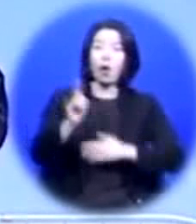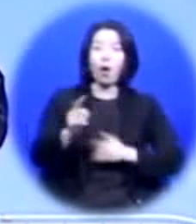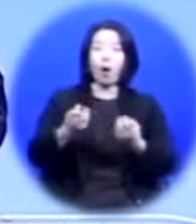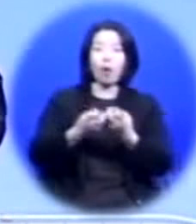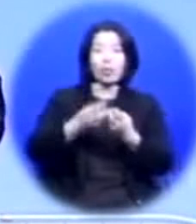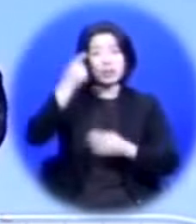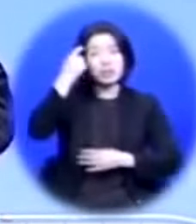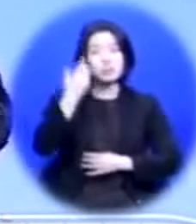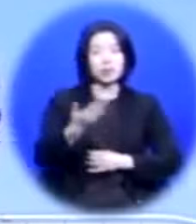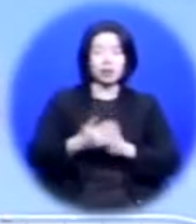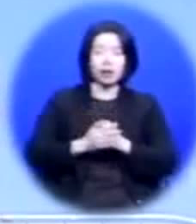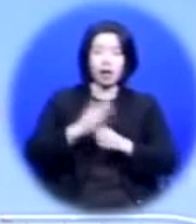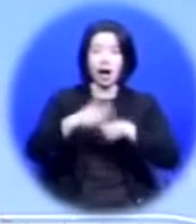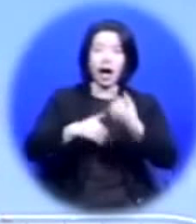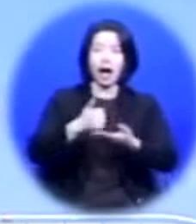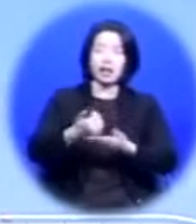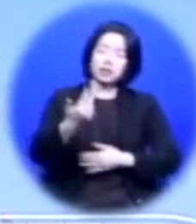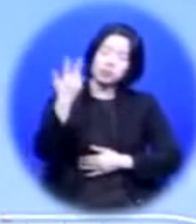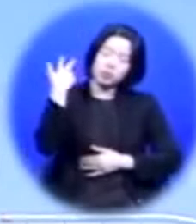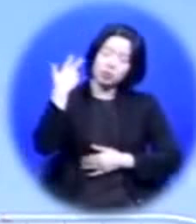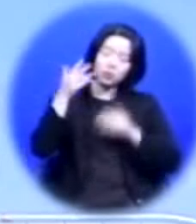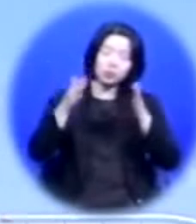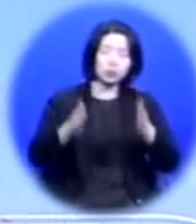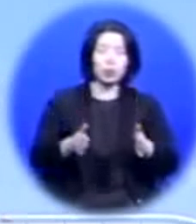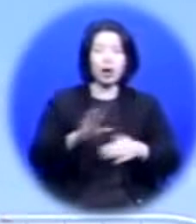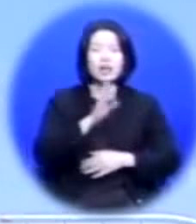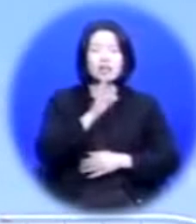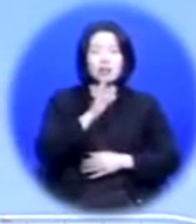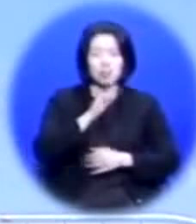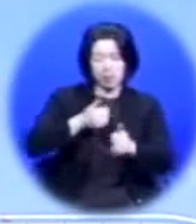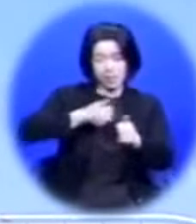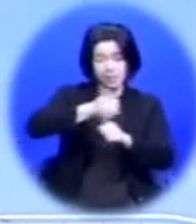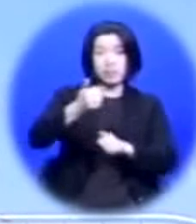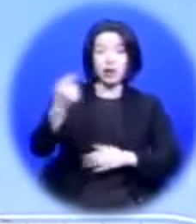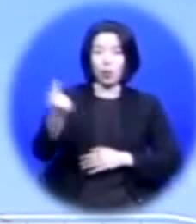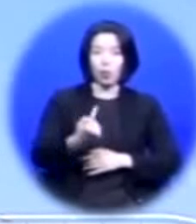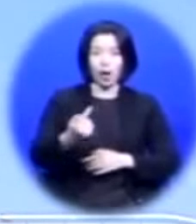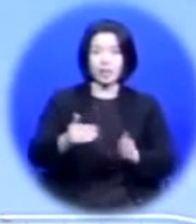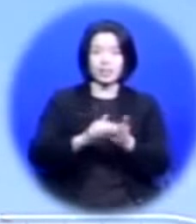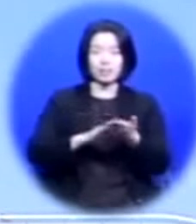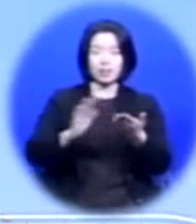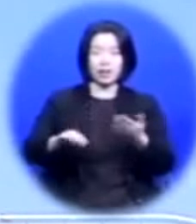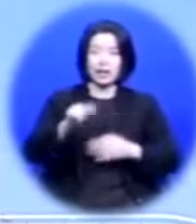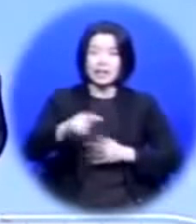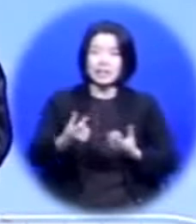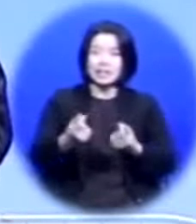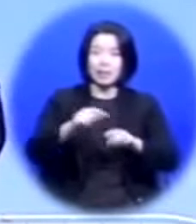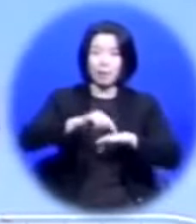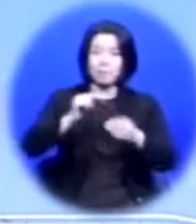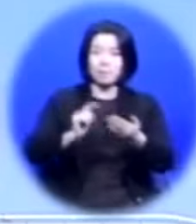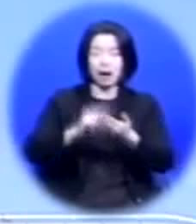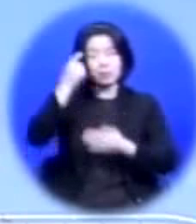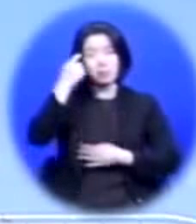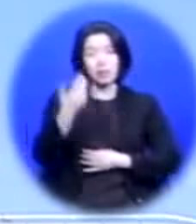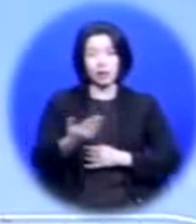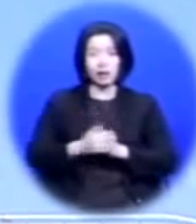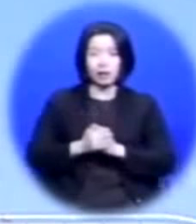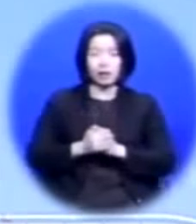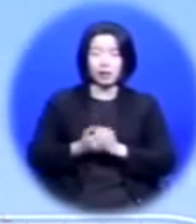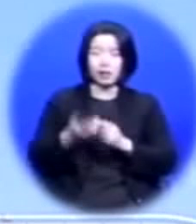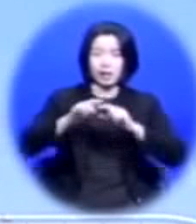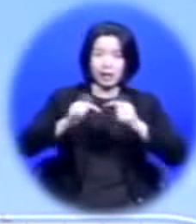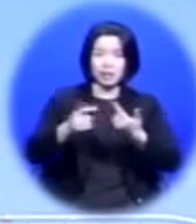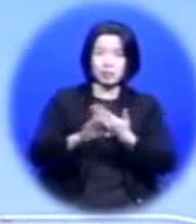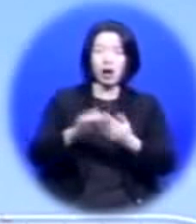어떻습니까 하나님 저 지난 한 주간 동안 정말 승리하고 왔어요 이런 마음이니까 아니면 하나님 또 죄